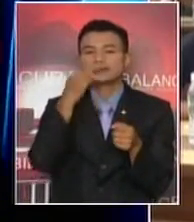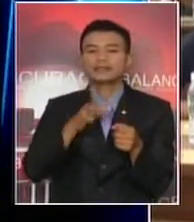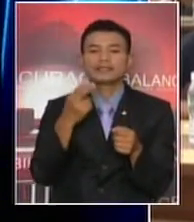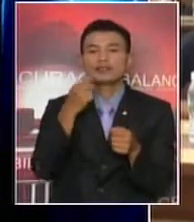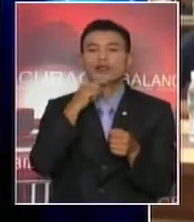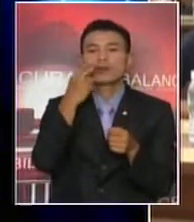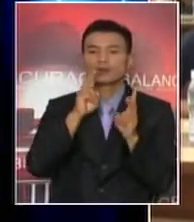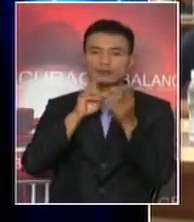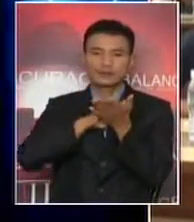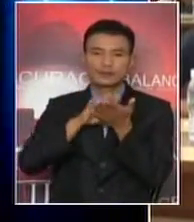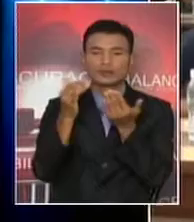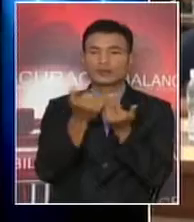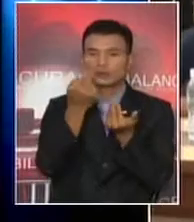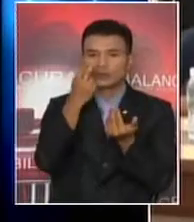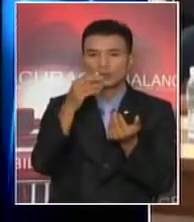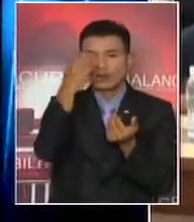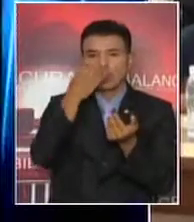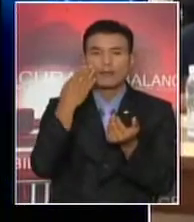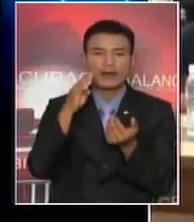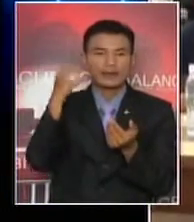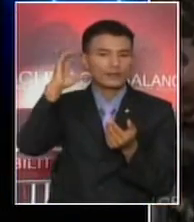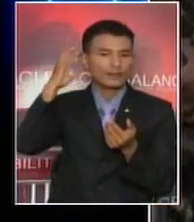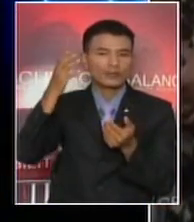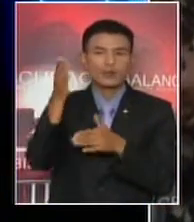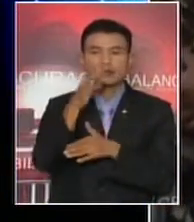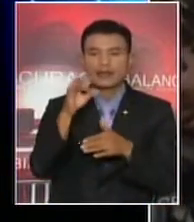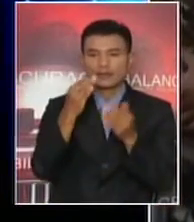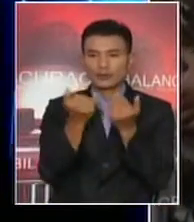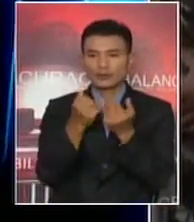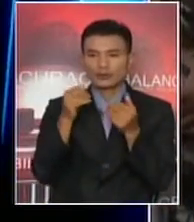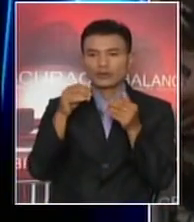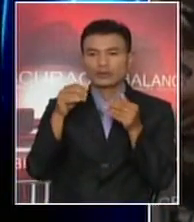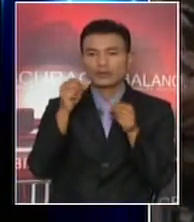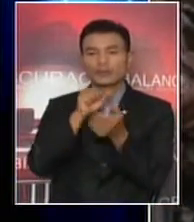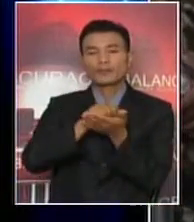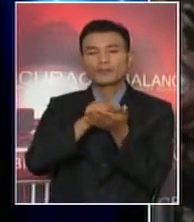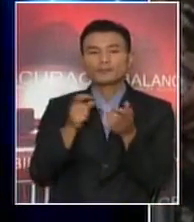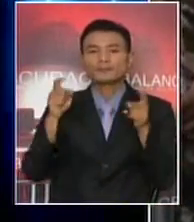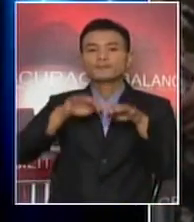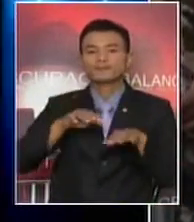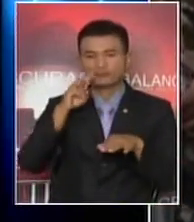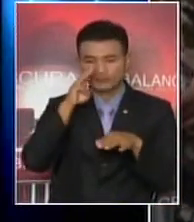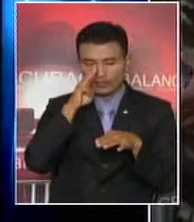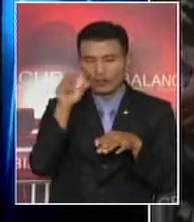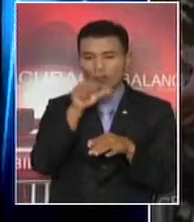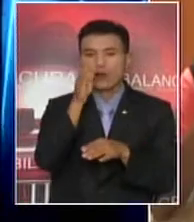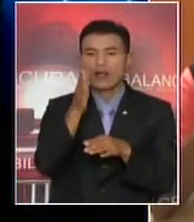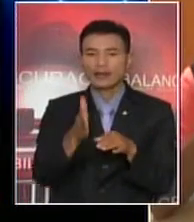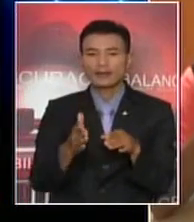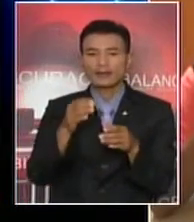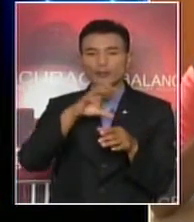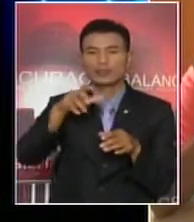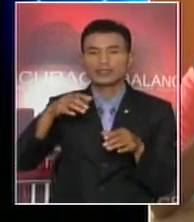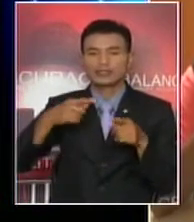नलिएको स्पष्ट पार्नुभयो। मङ्गलबार परराष्ट्र मन्त्रालयमा गरिएको पत्रकार सम्मेलनमा बोल्दै उहाँले प्रदेश सभा र प्रतिनिधि